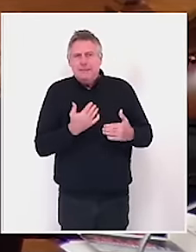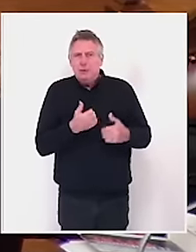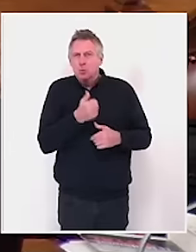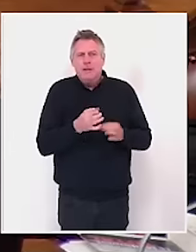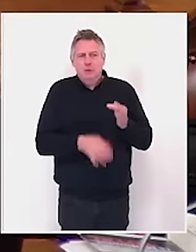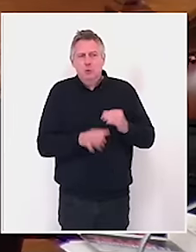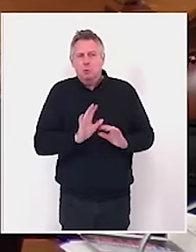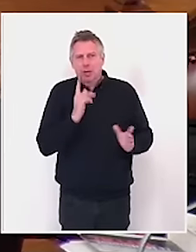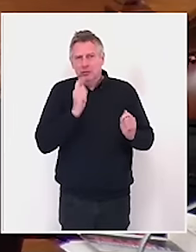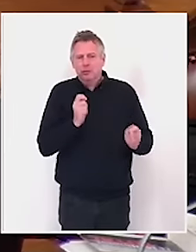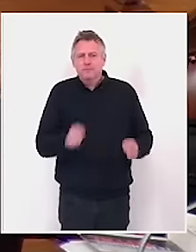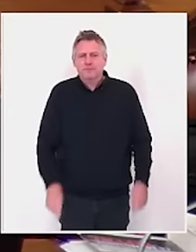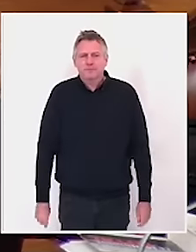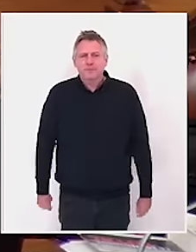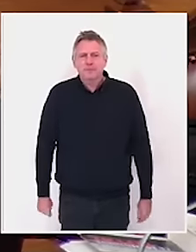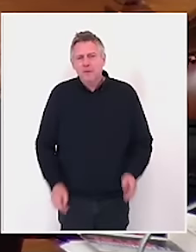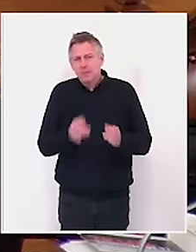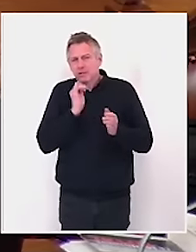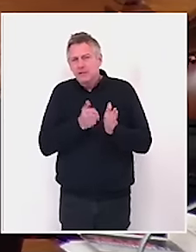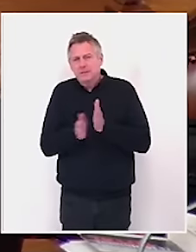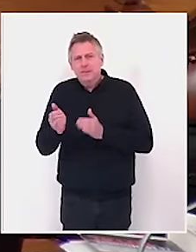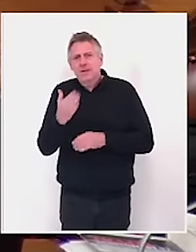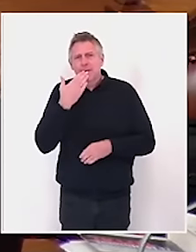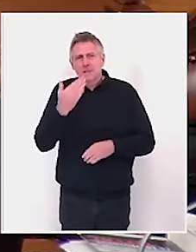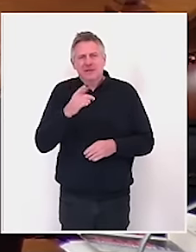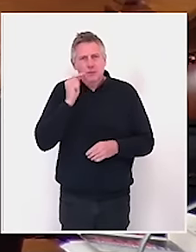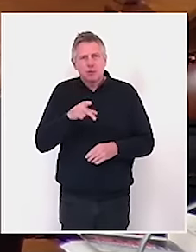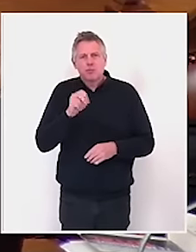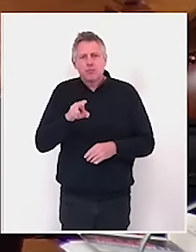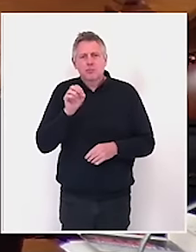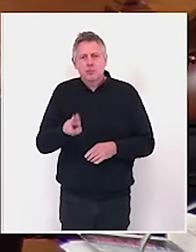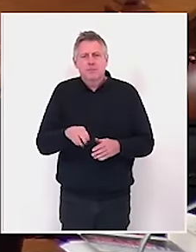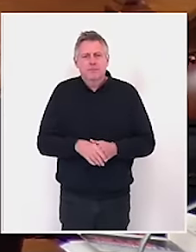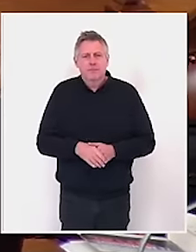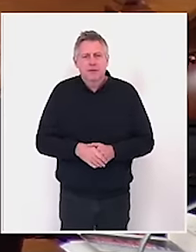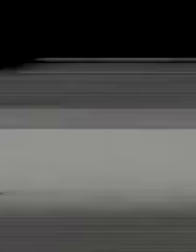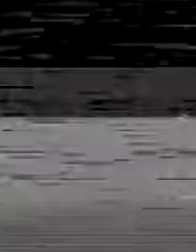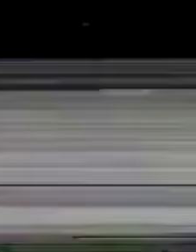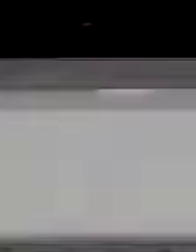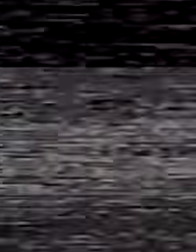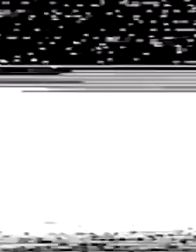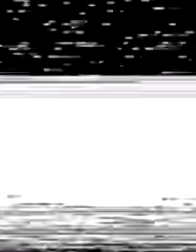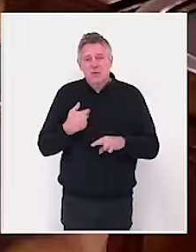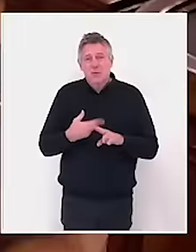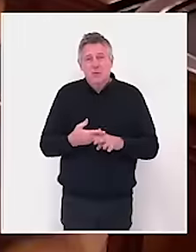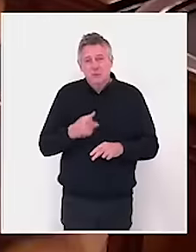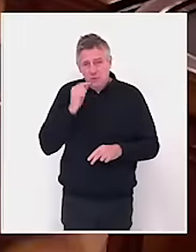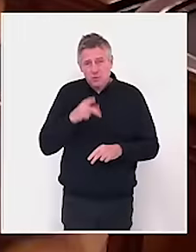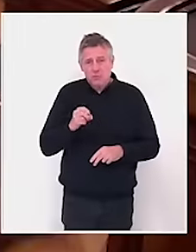quoi. Donc voilà. Donc c'était un petit hors-piste, désolé. Voilà. Merci, Monsieur Poutou. Delphine Jabeu.